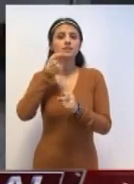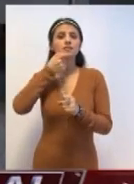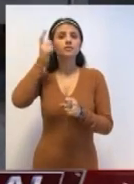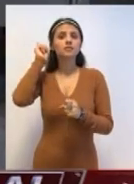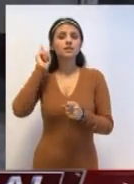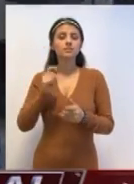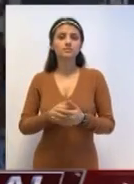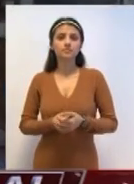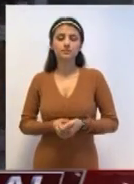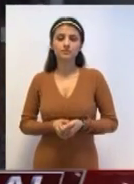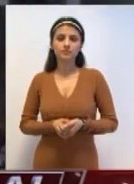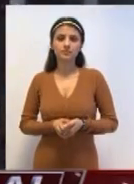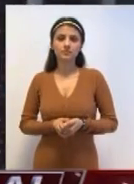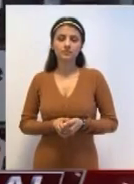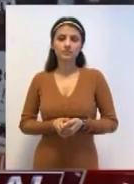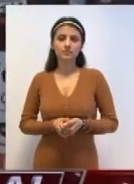serviciu din ziua respectivă.